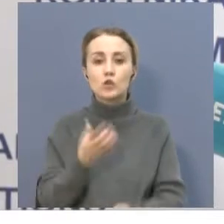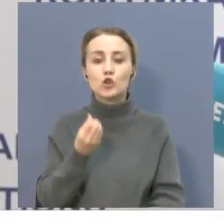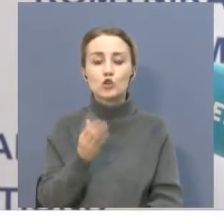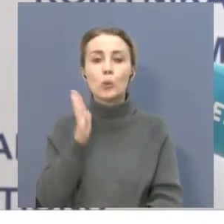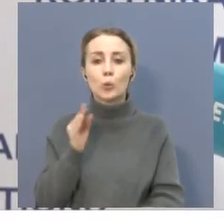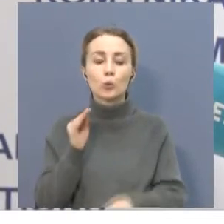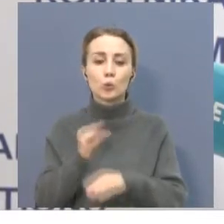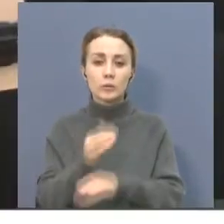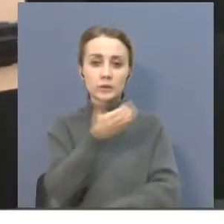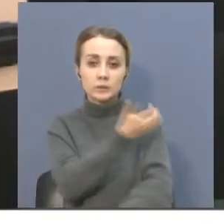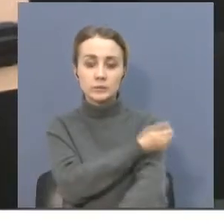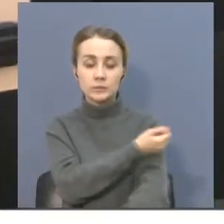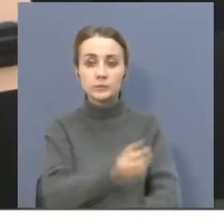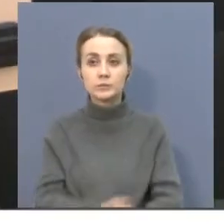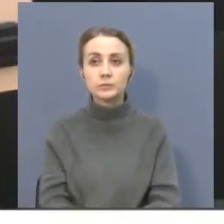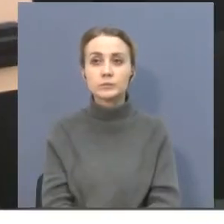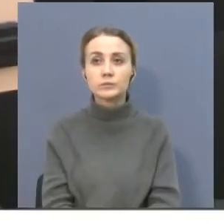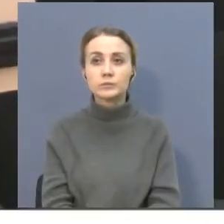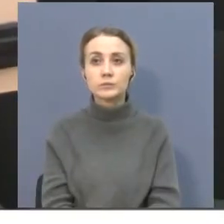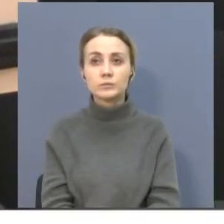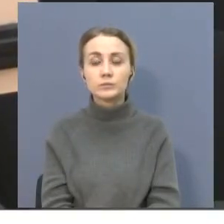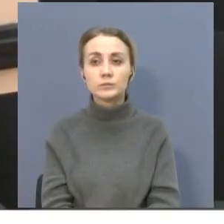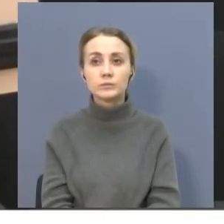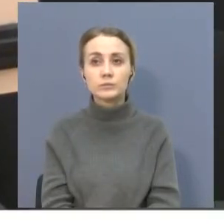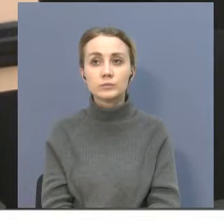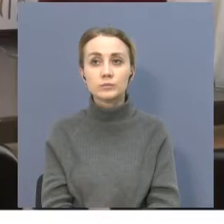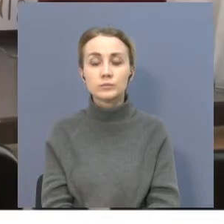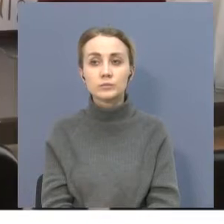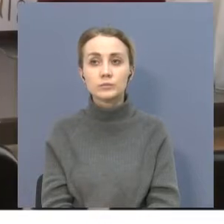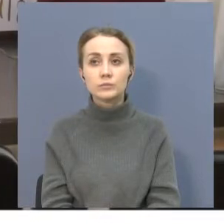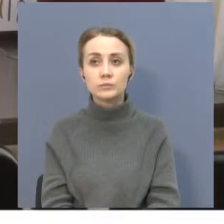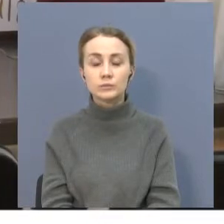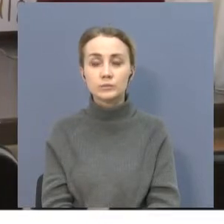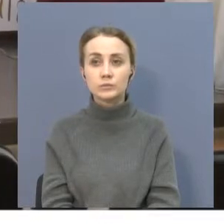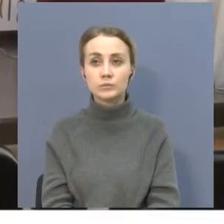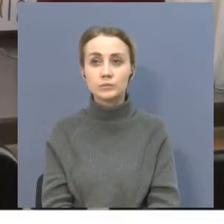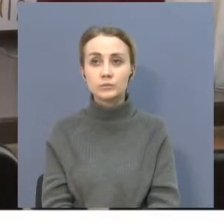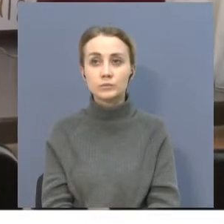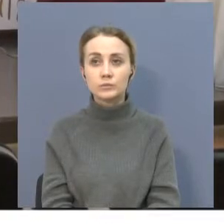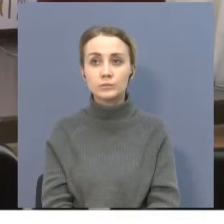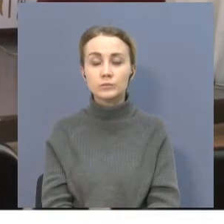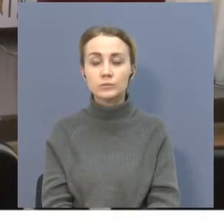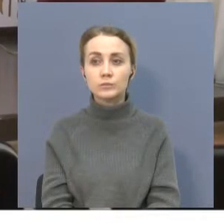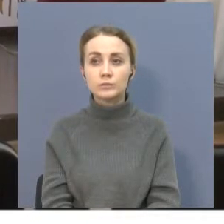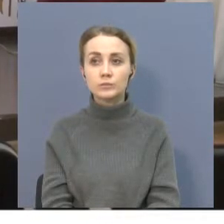жөнде жұмыстарын жүргізу көзделіп отыр. Айсәуле Сезбек, Азаматбек Мағамбетов, Шохан Тәукеев, Көкше